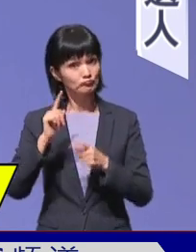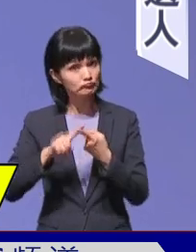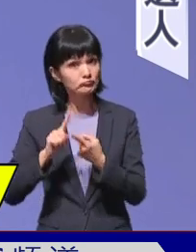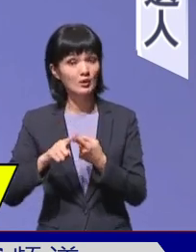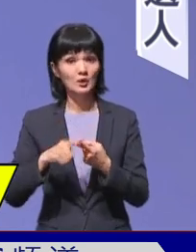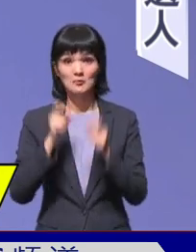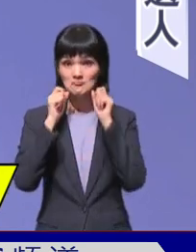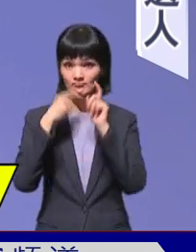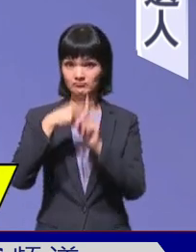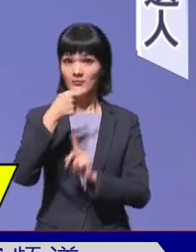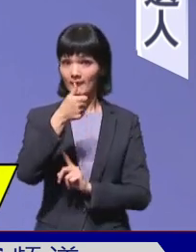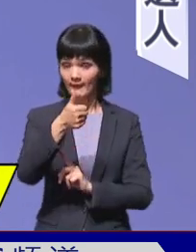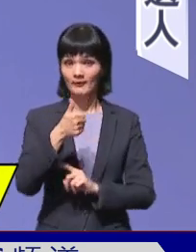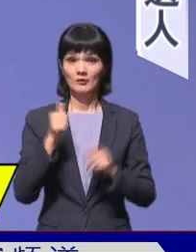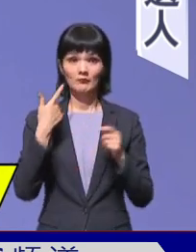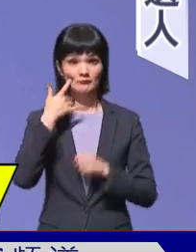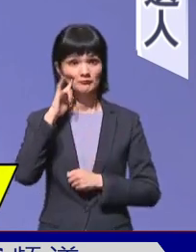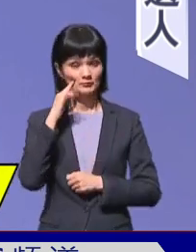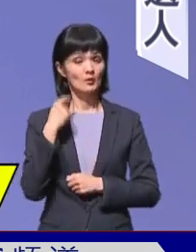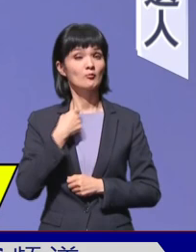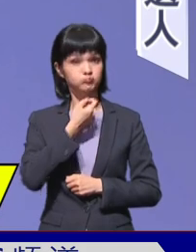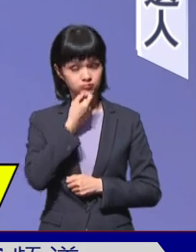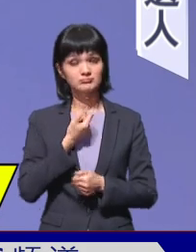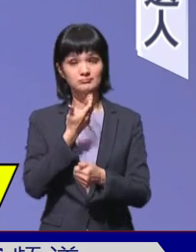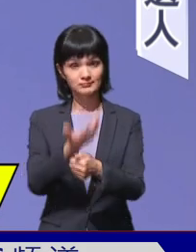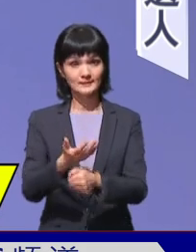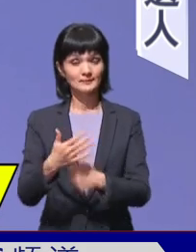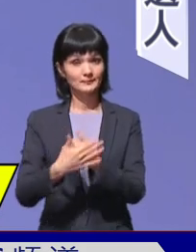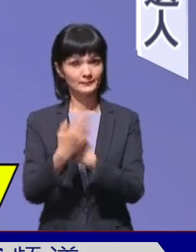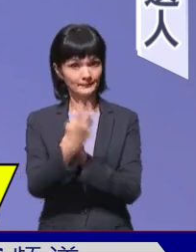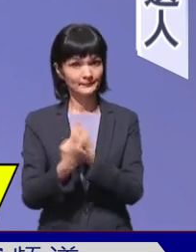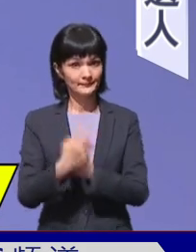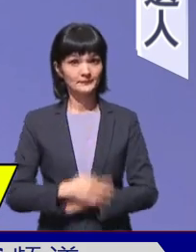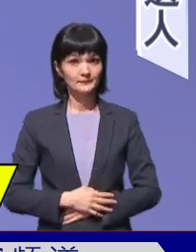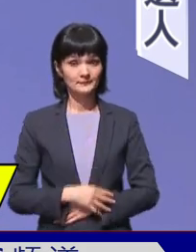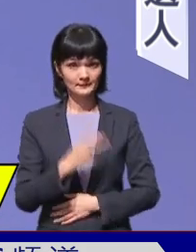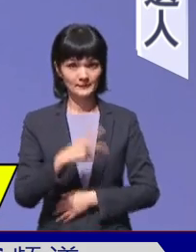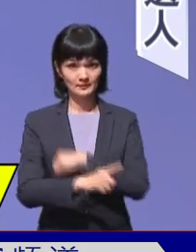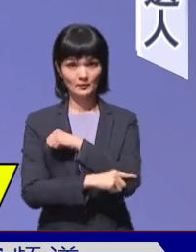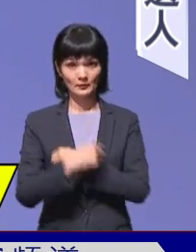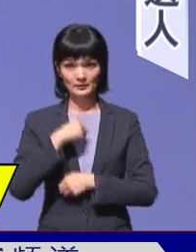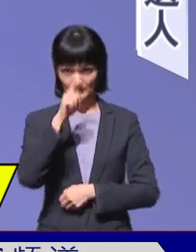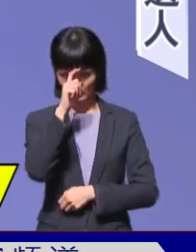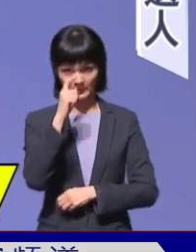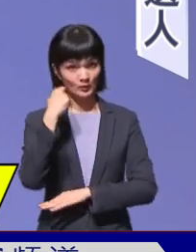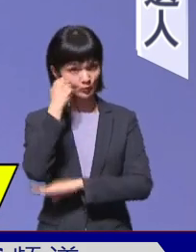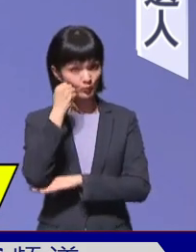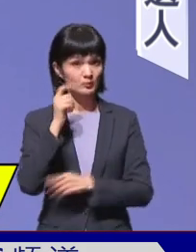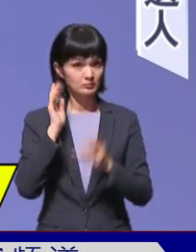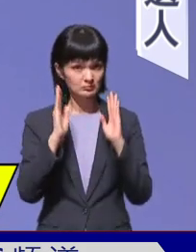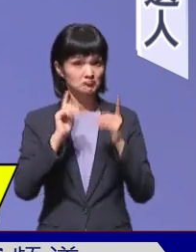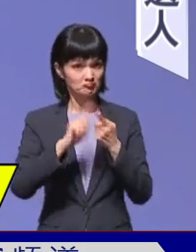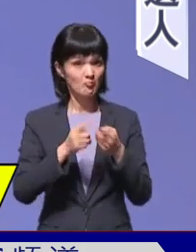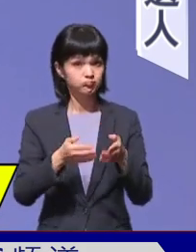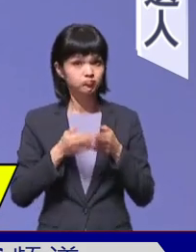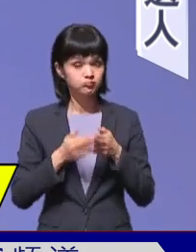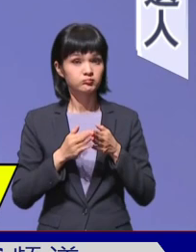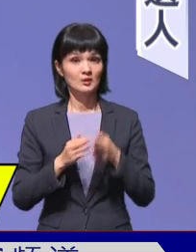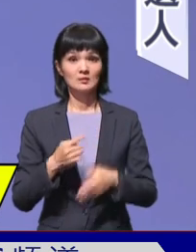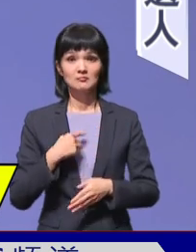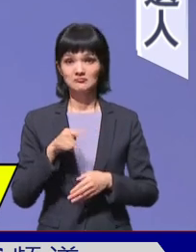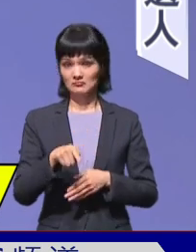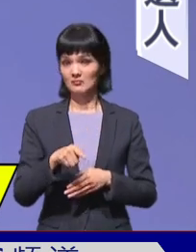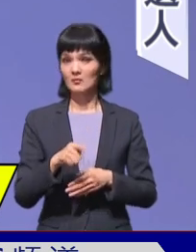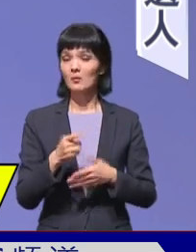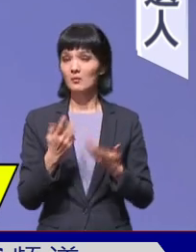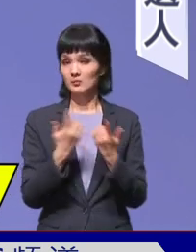好，我想父母才会更愿意。最后，我们希望打造台北的居住正义。居住正义在台北市是一个非常